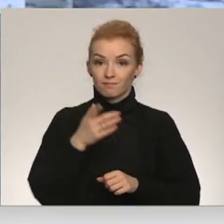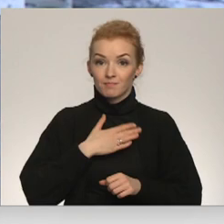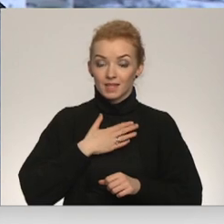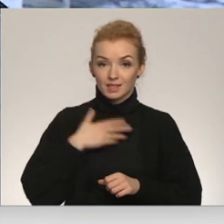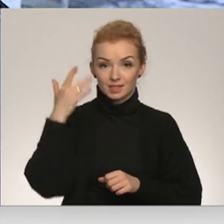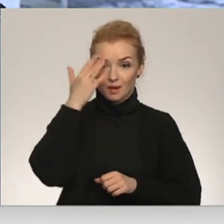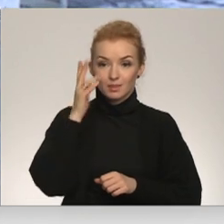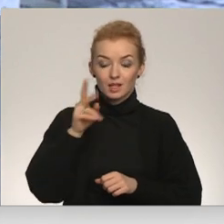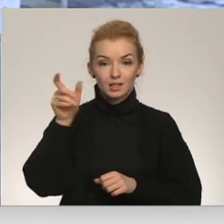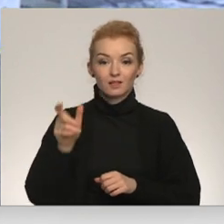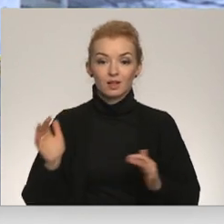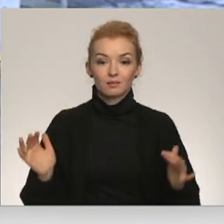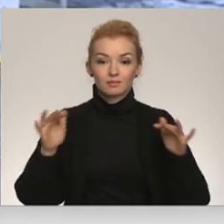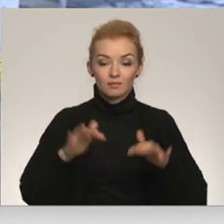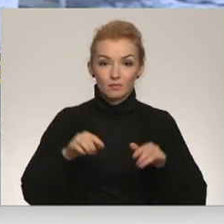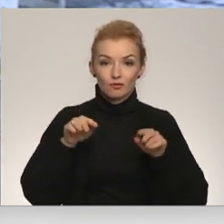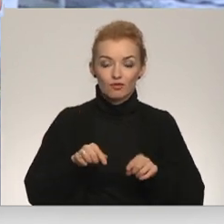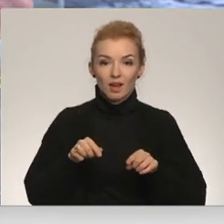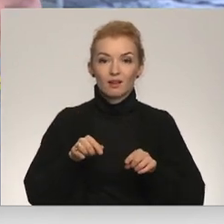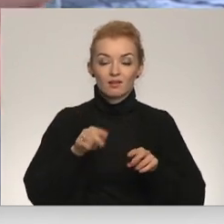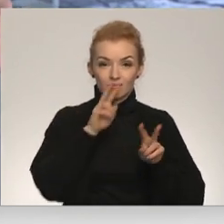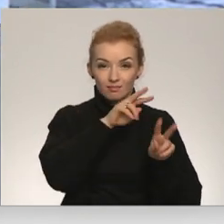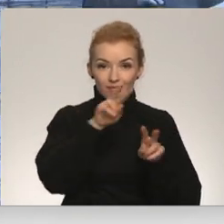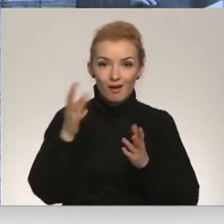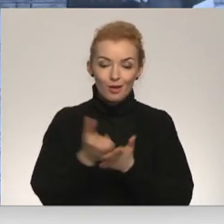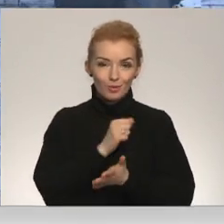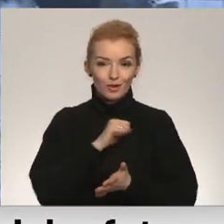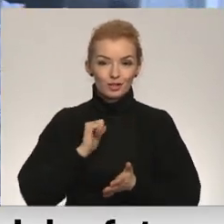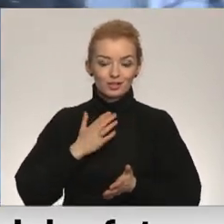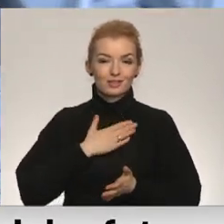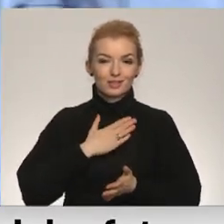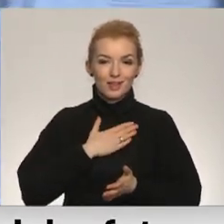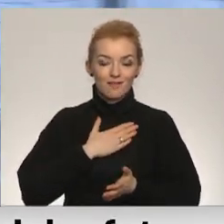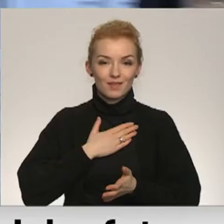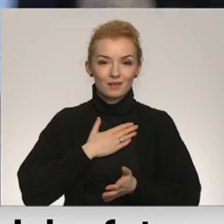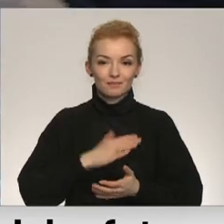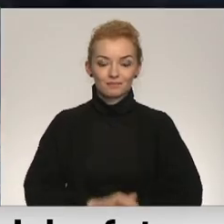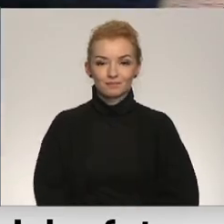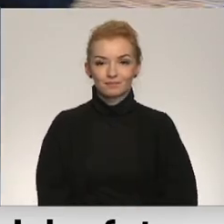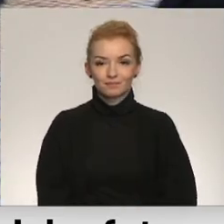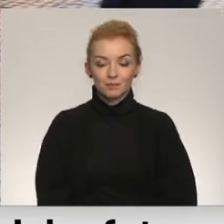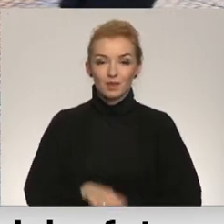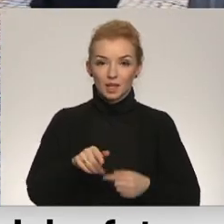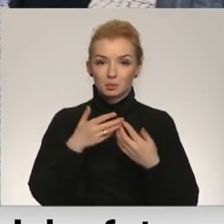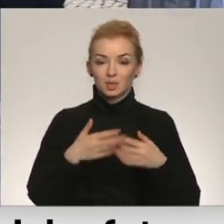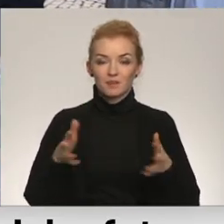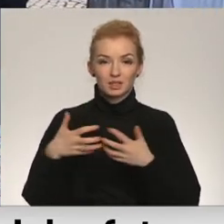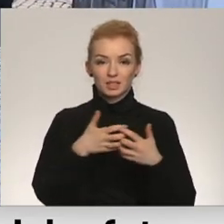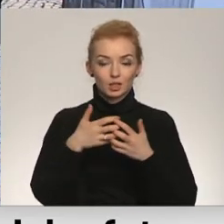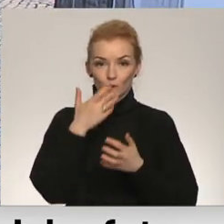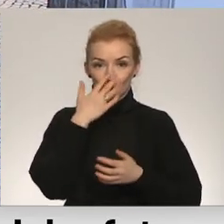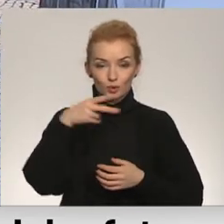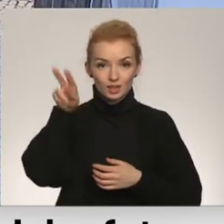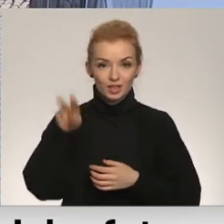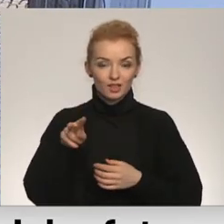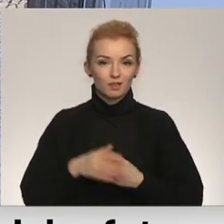nākt skatīties un atpazīt paši sevi brīvības cīņas numur 2. Es tā to nosauktu. Varbūt